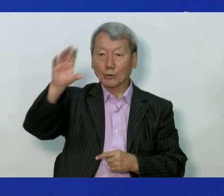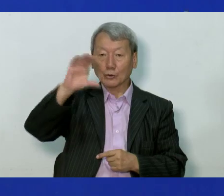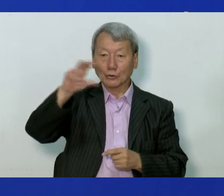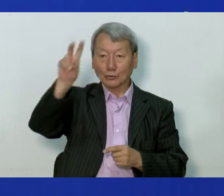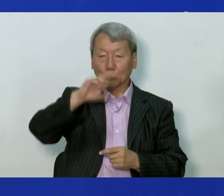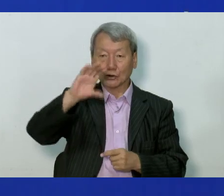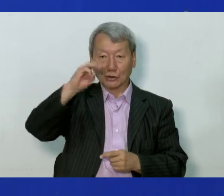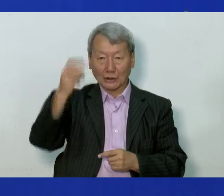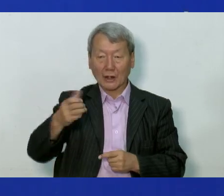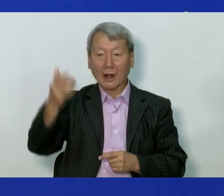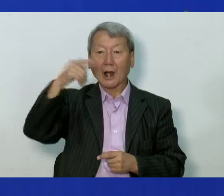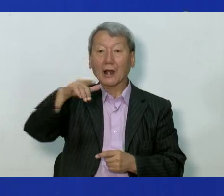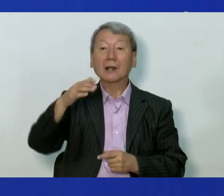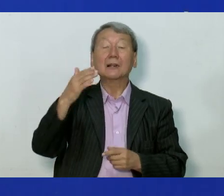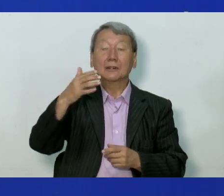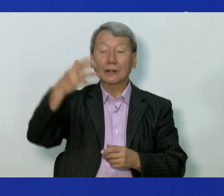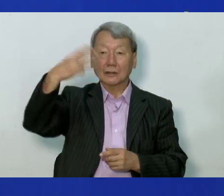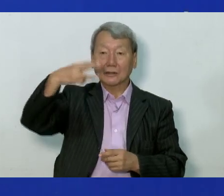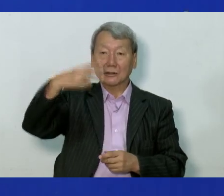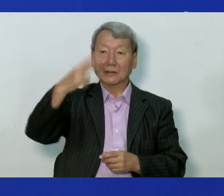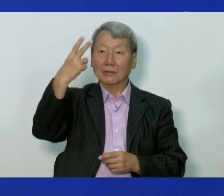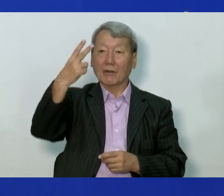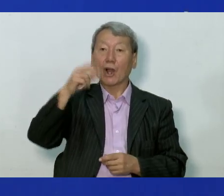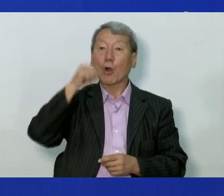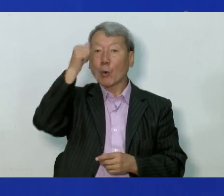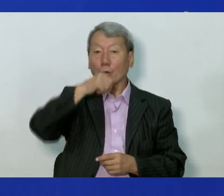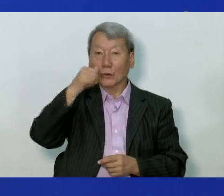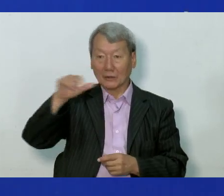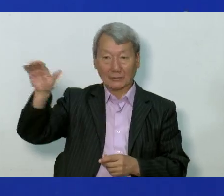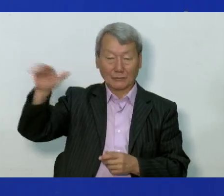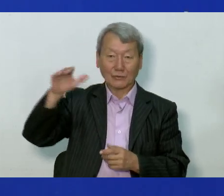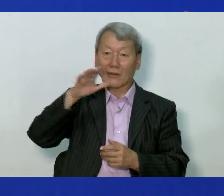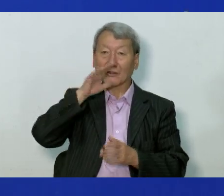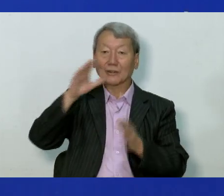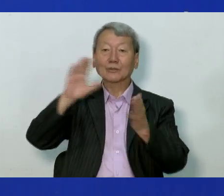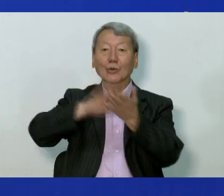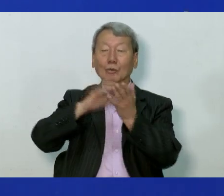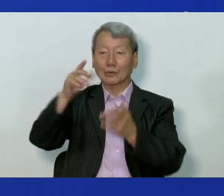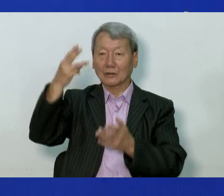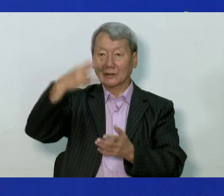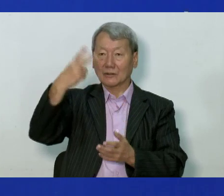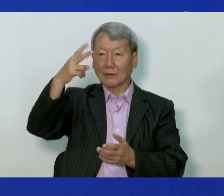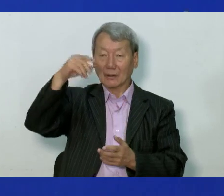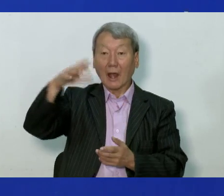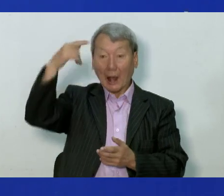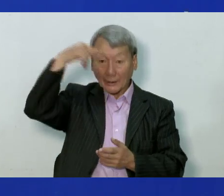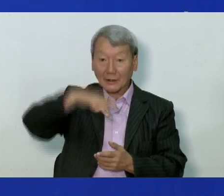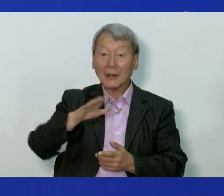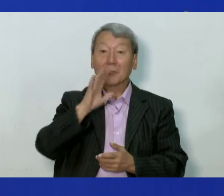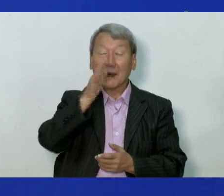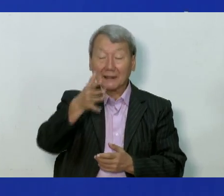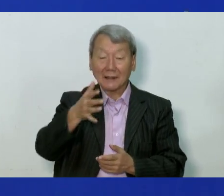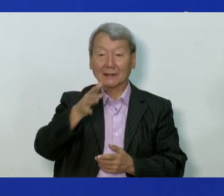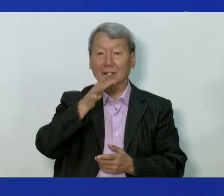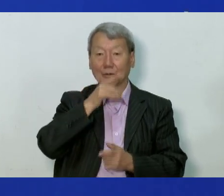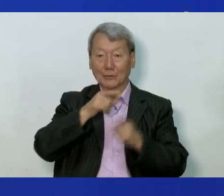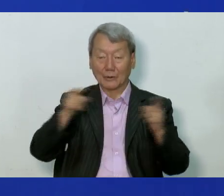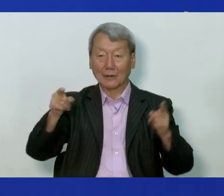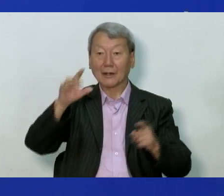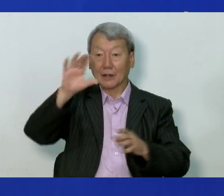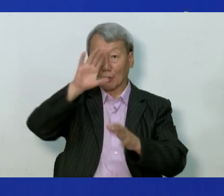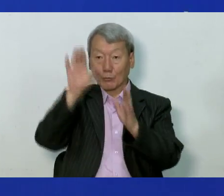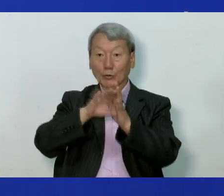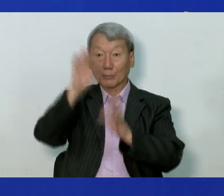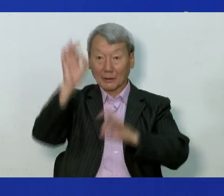это кредит, срок кредита 32 года. Значит, из них 5 лет льготный период и